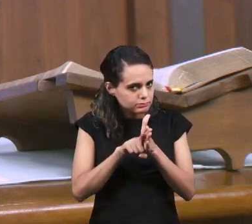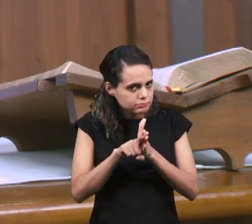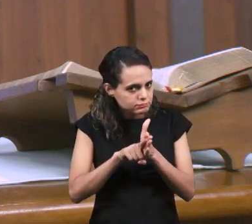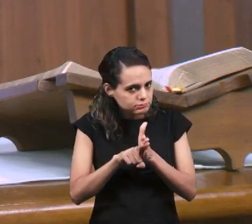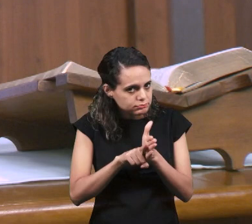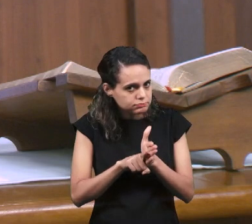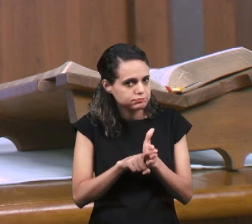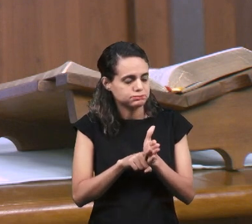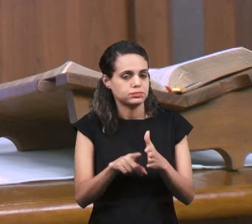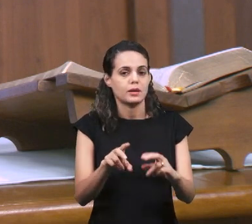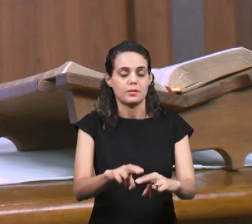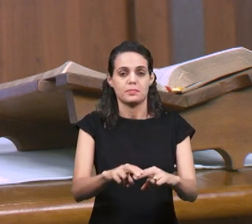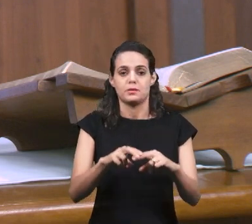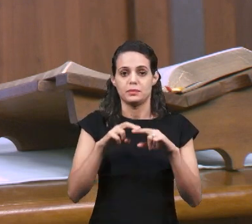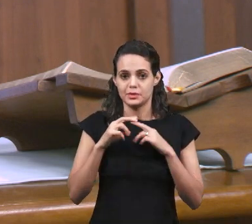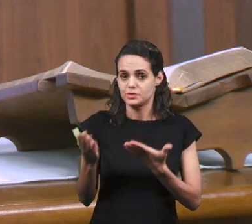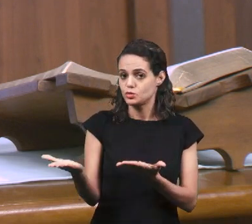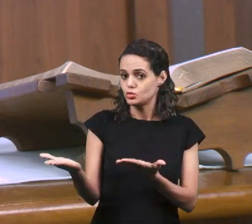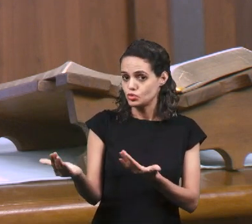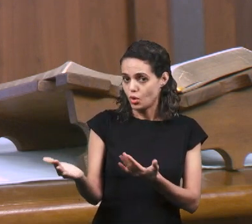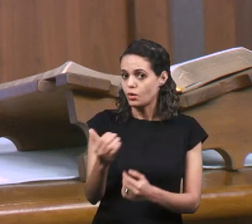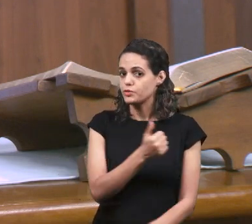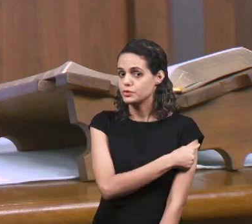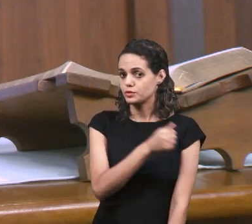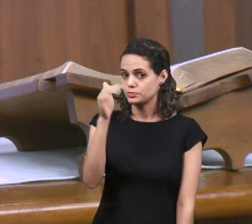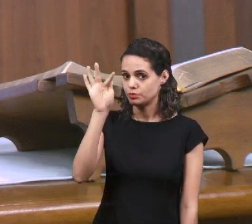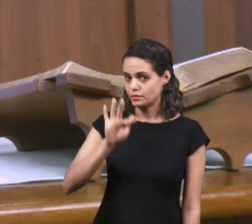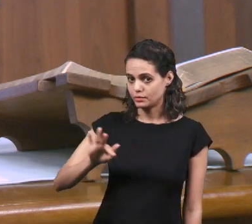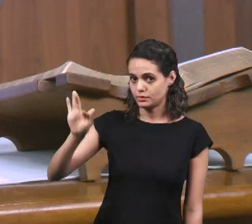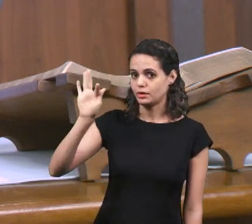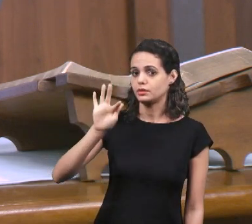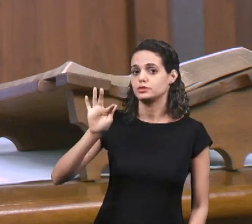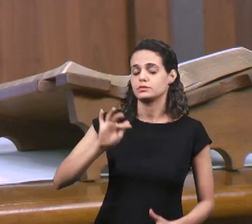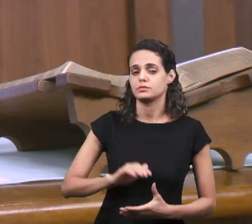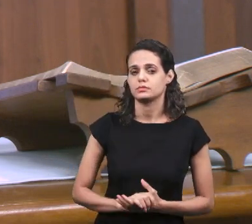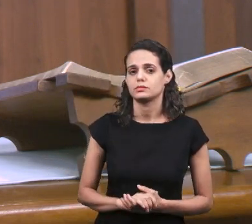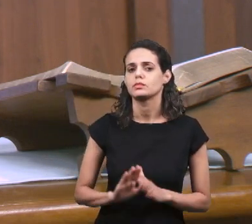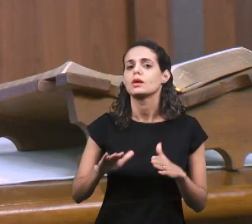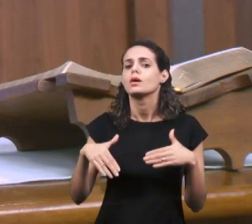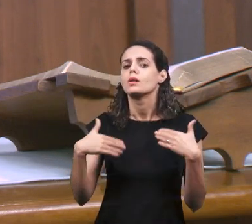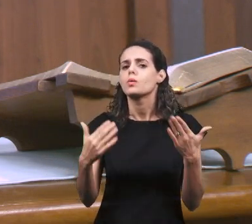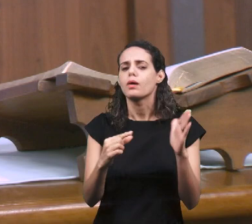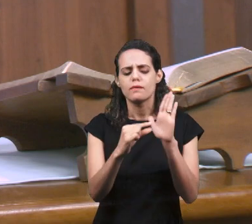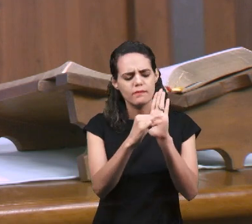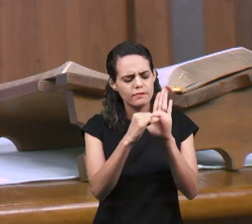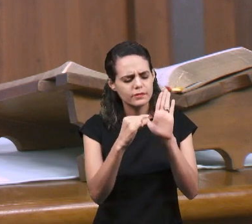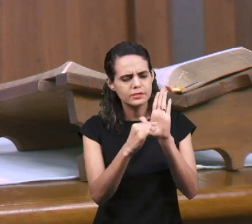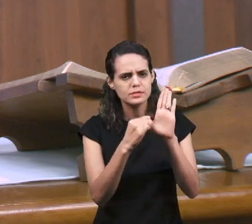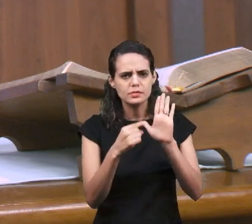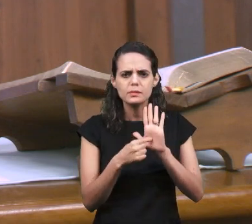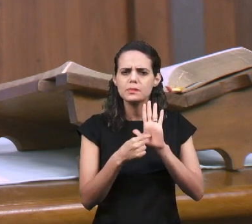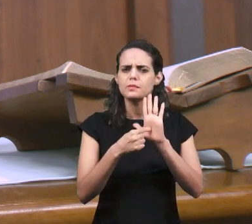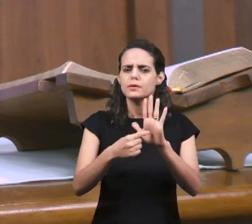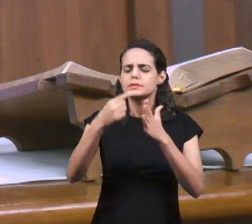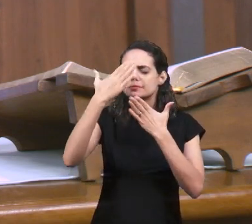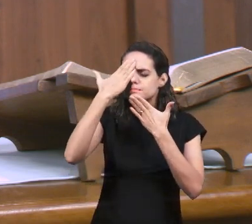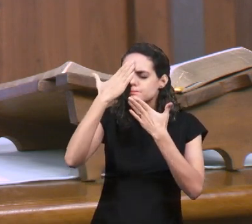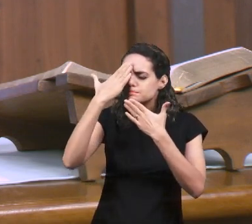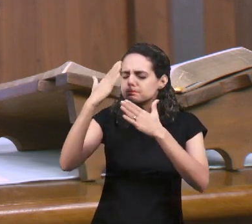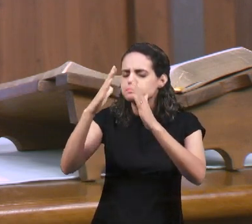cela qu'elle est adressée aux jeunes universitaires. Donc, quel verset on peut mettre en évidence la gratitude de